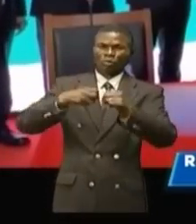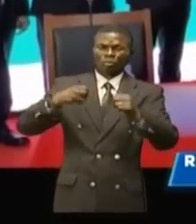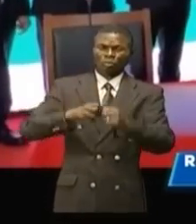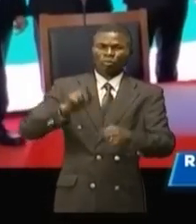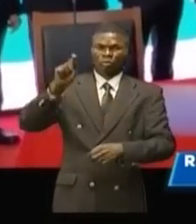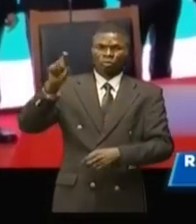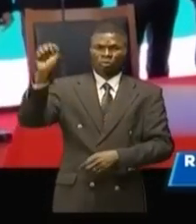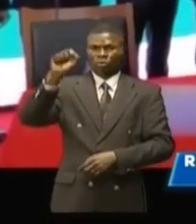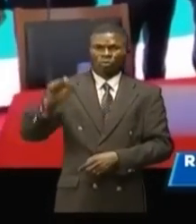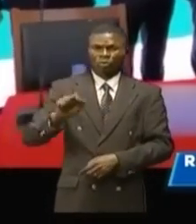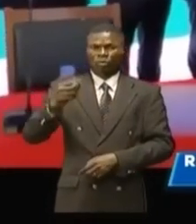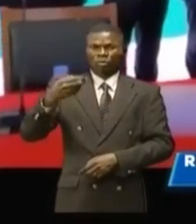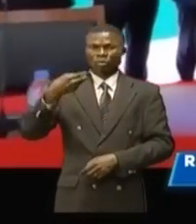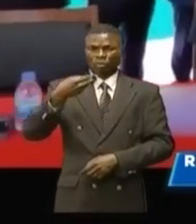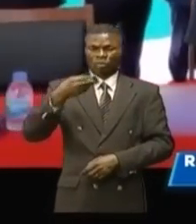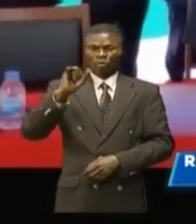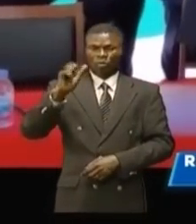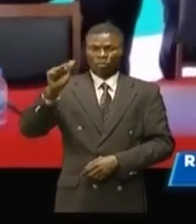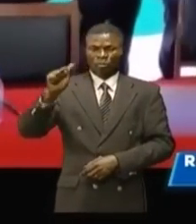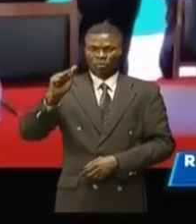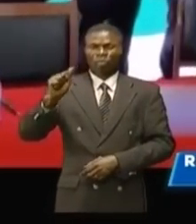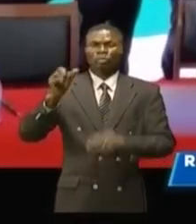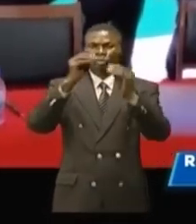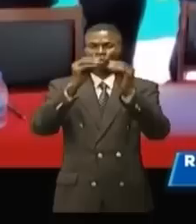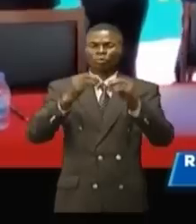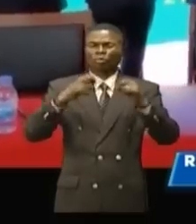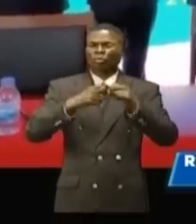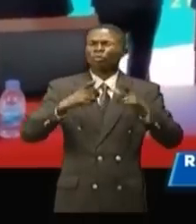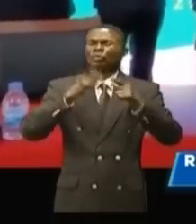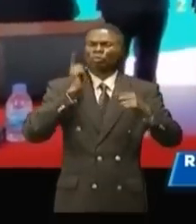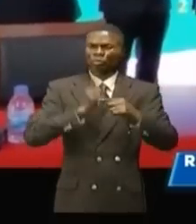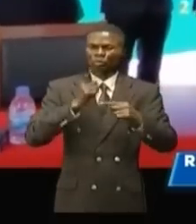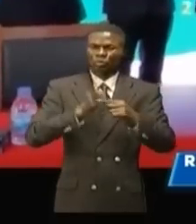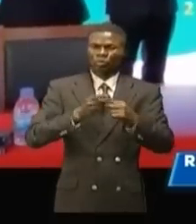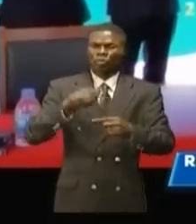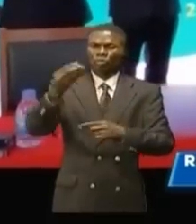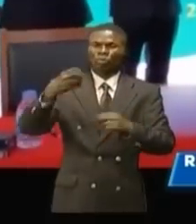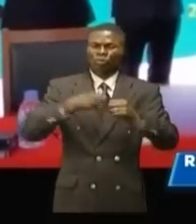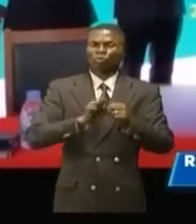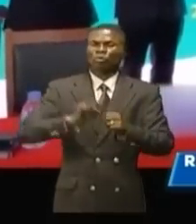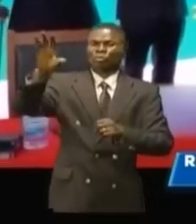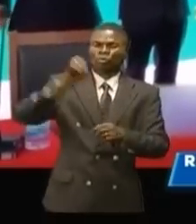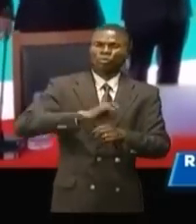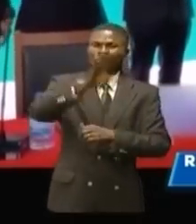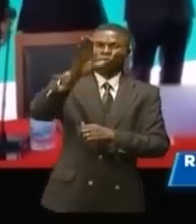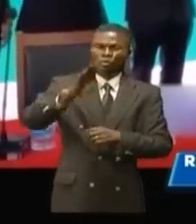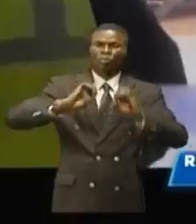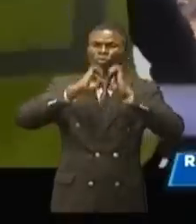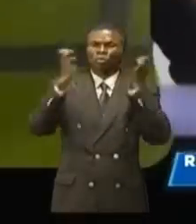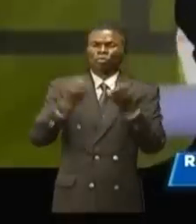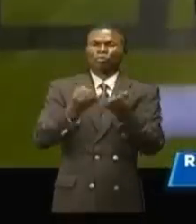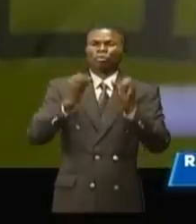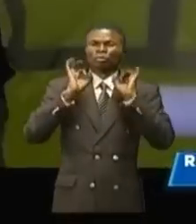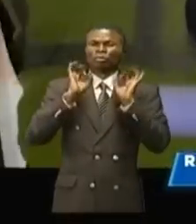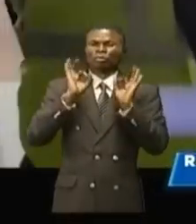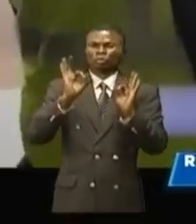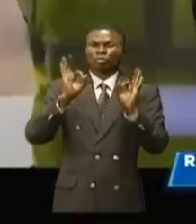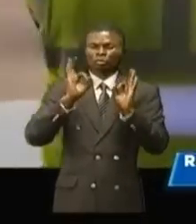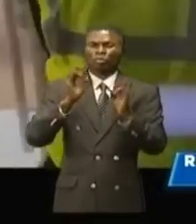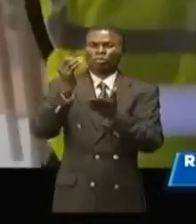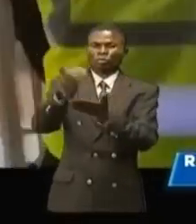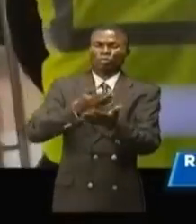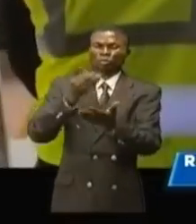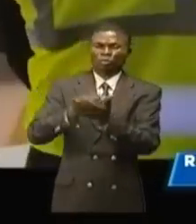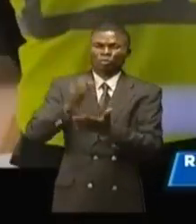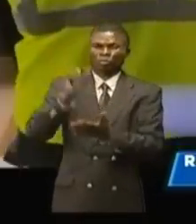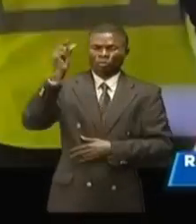Tchala pour atteindre 45 MW en vue d'alimenter en énergie électrique cette nouvelle industrie d'exploitation de